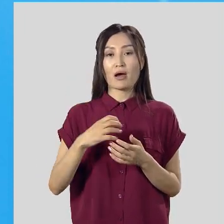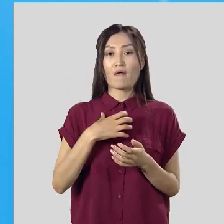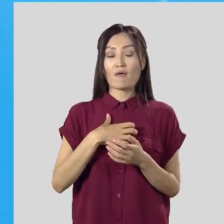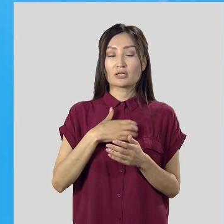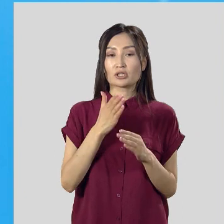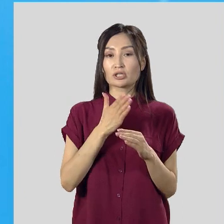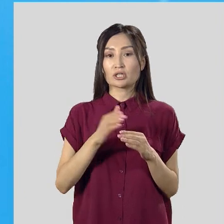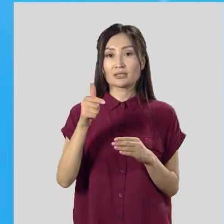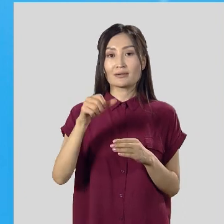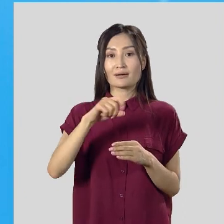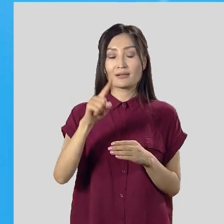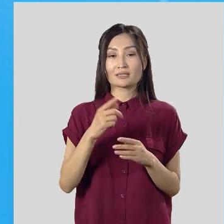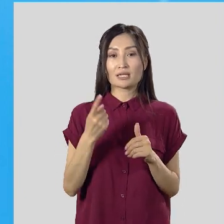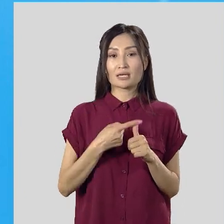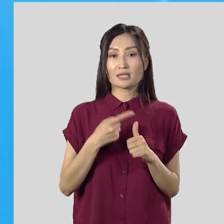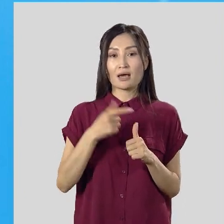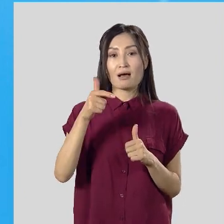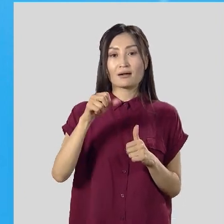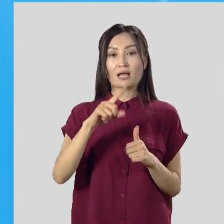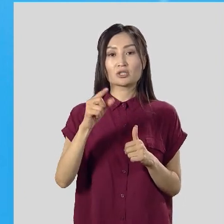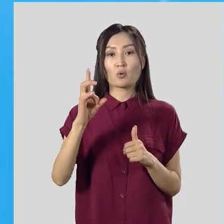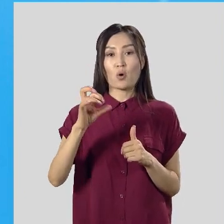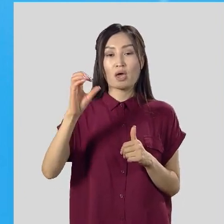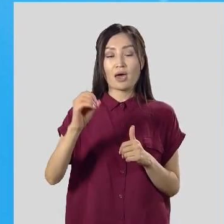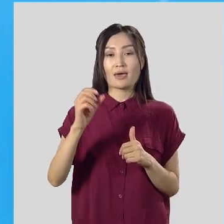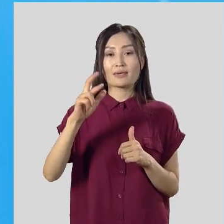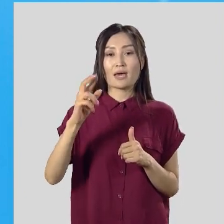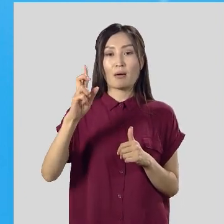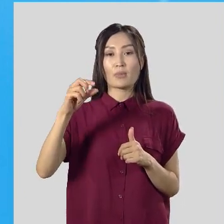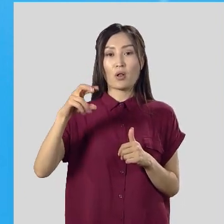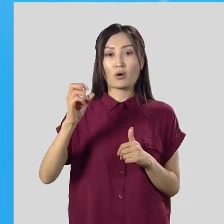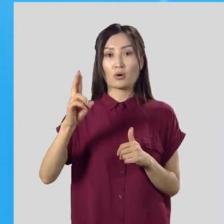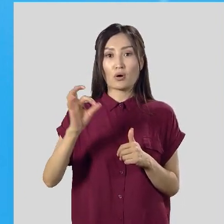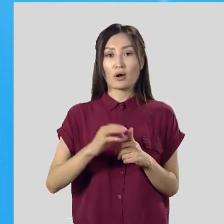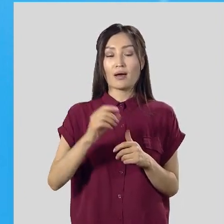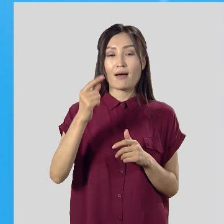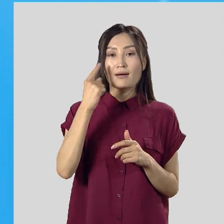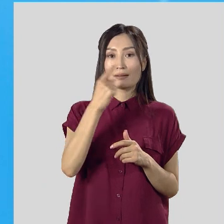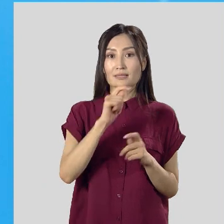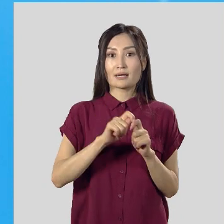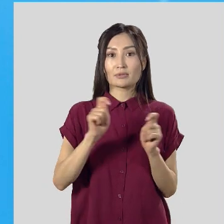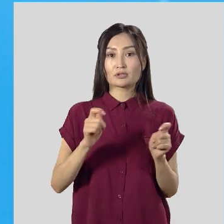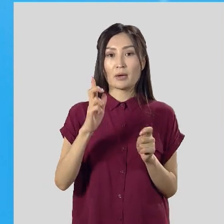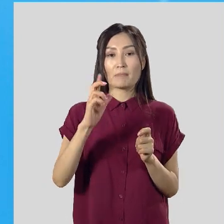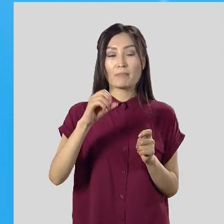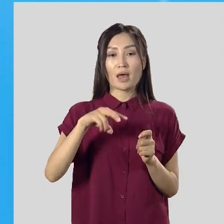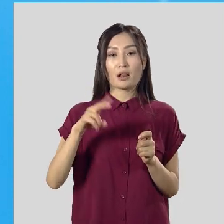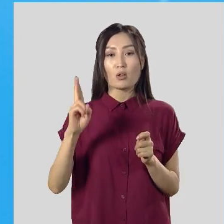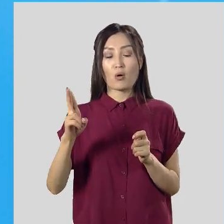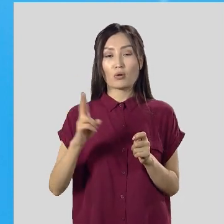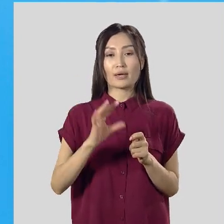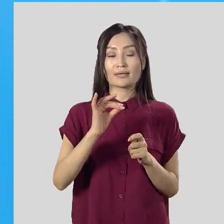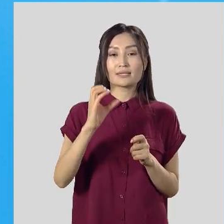Основная часть глаза называется глазным яблоком. Глаз образован белочной